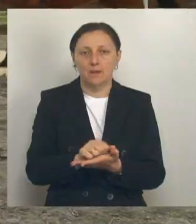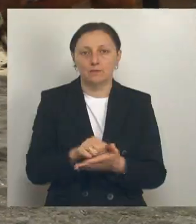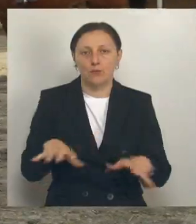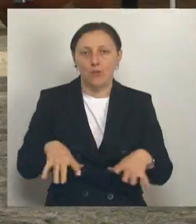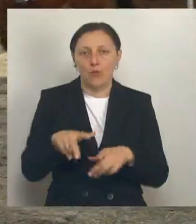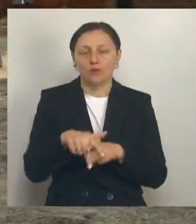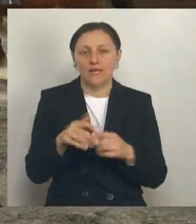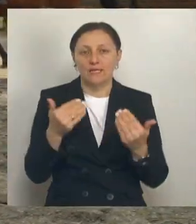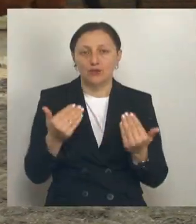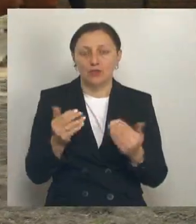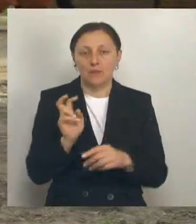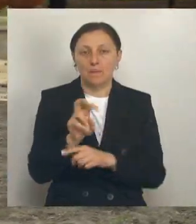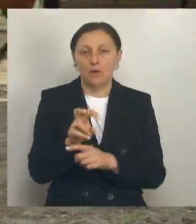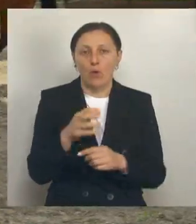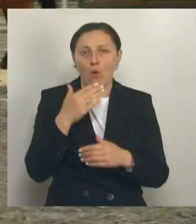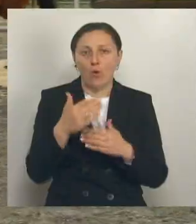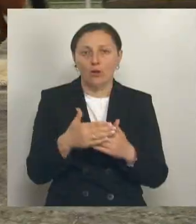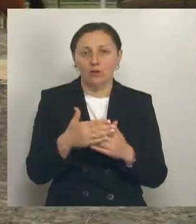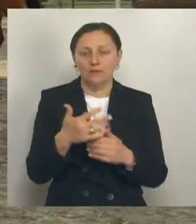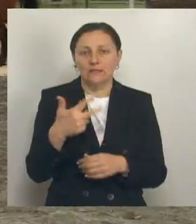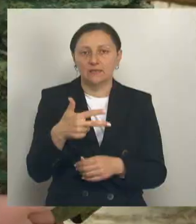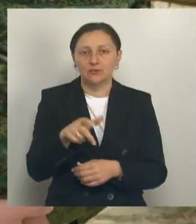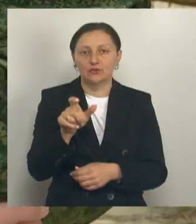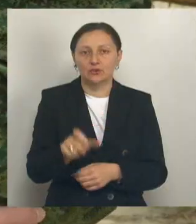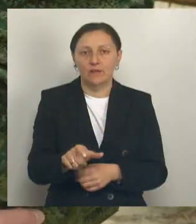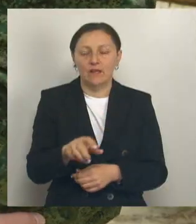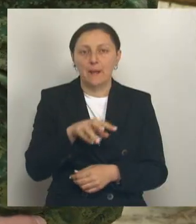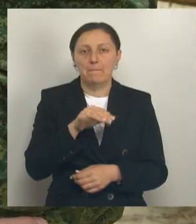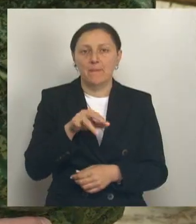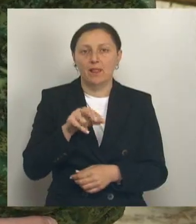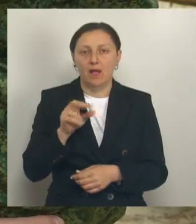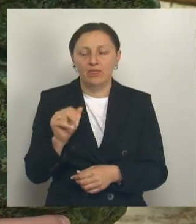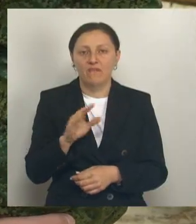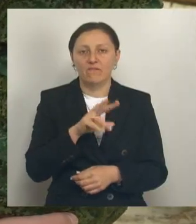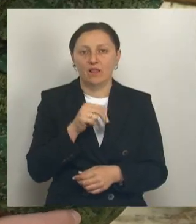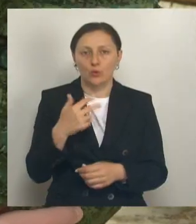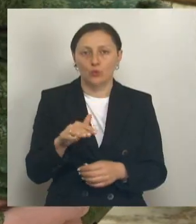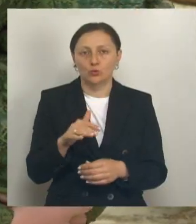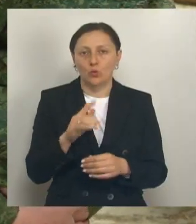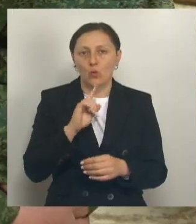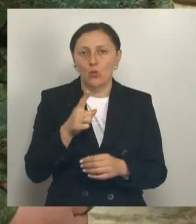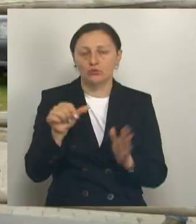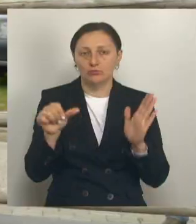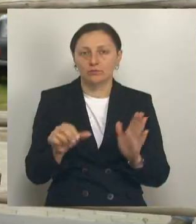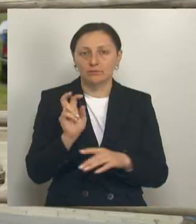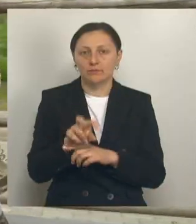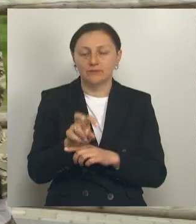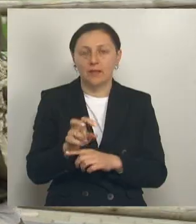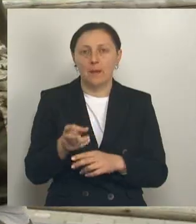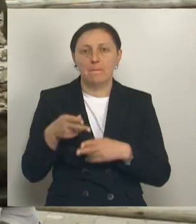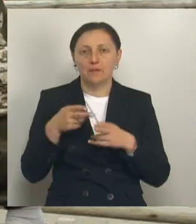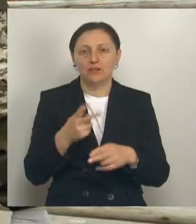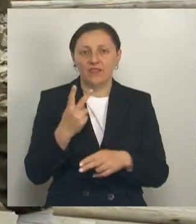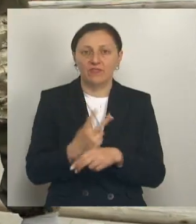сейчас здесь занимается больше трех десятков ребят Милана и Влад уже полтора года обучается верховой езде приезжают